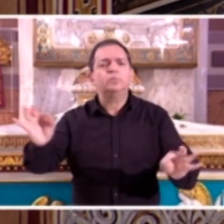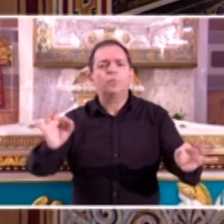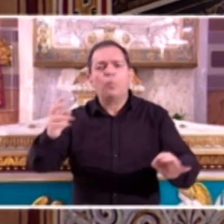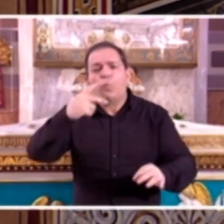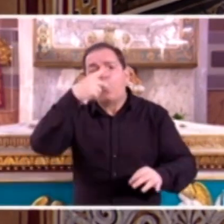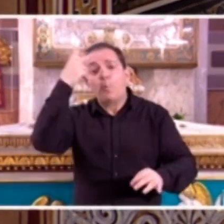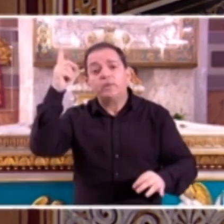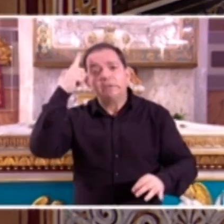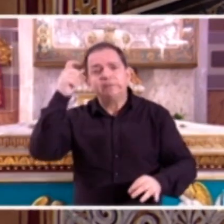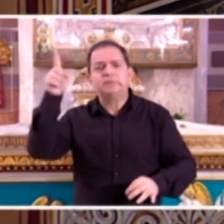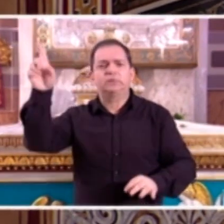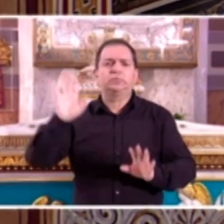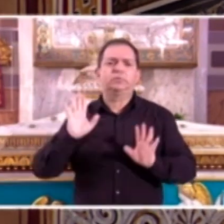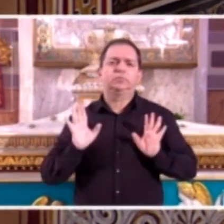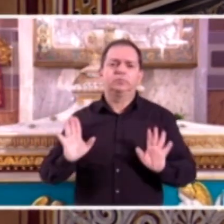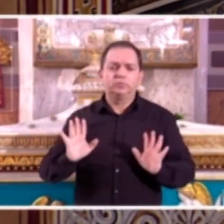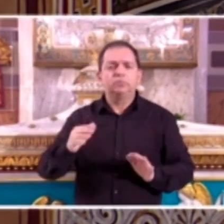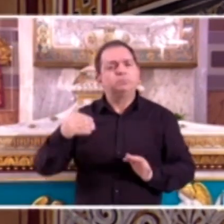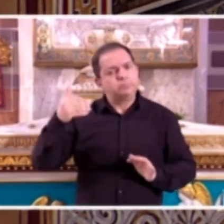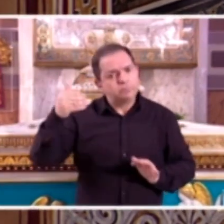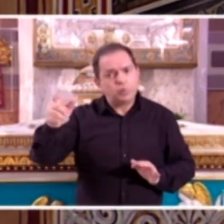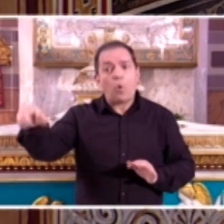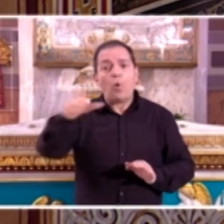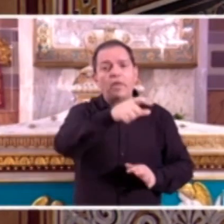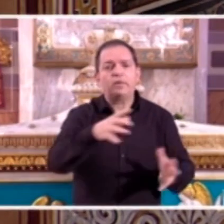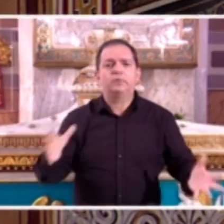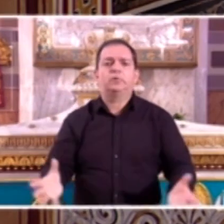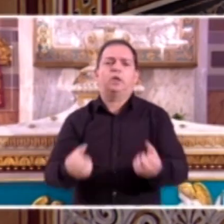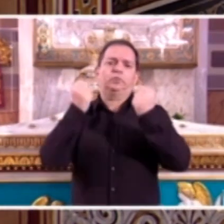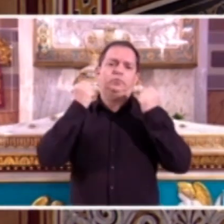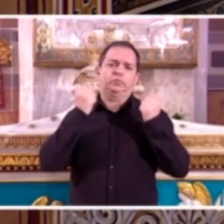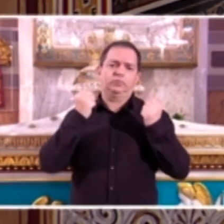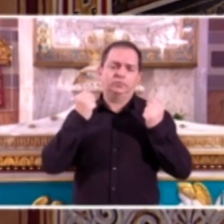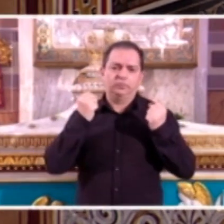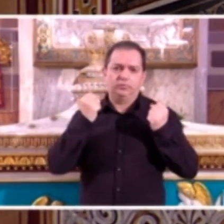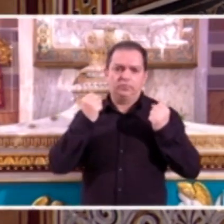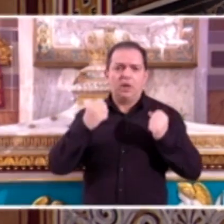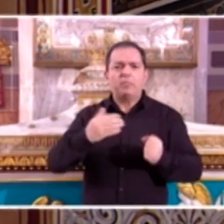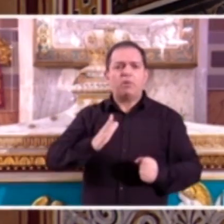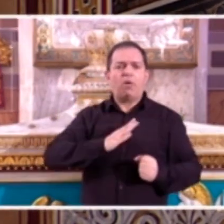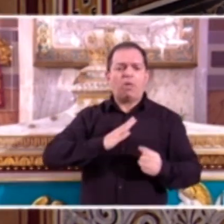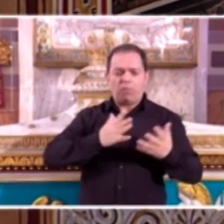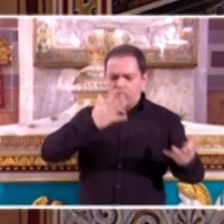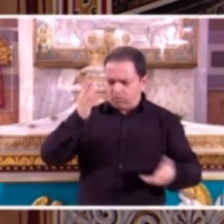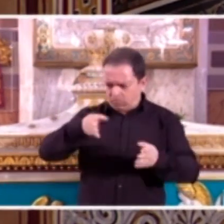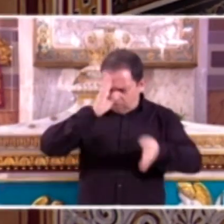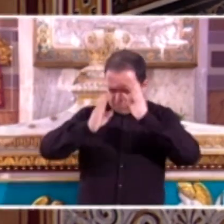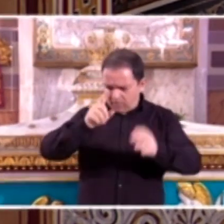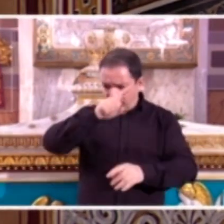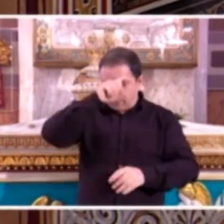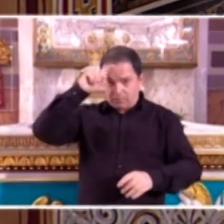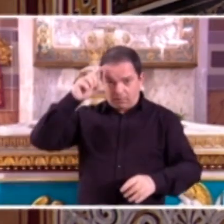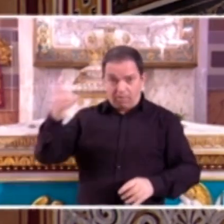μόνον γνωρίζει την σωτηρία του κόσμου και δεν εγκαταλείπει τον άνθρωπο,